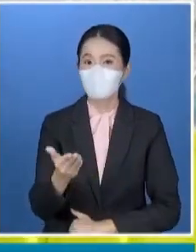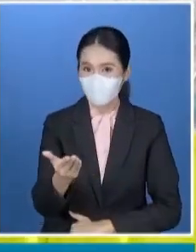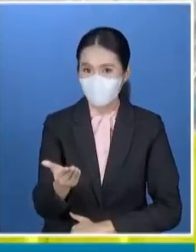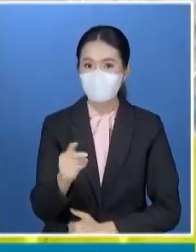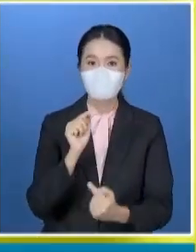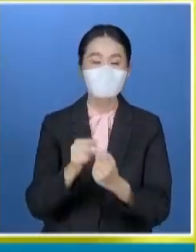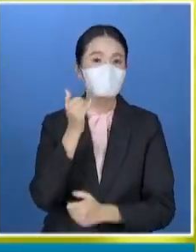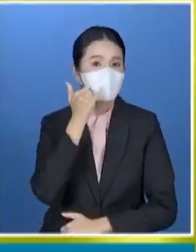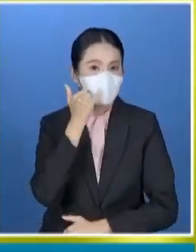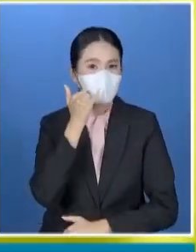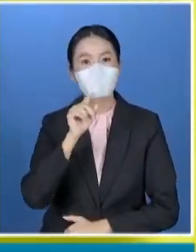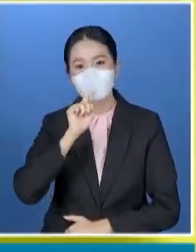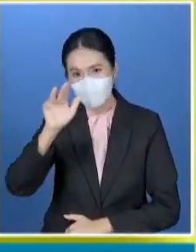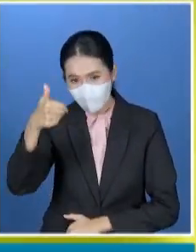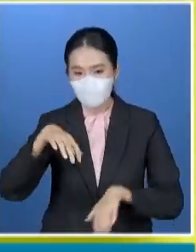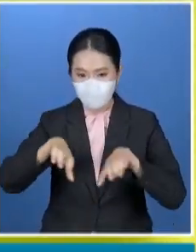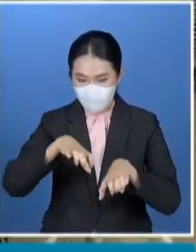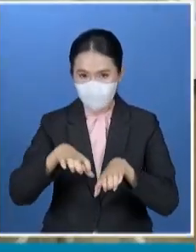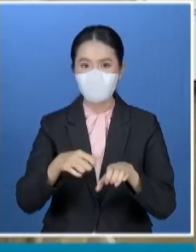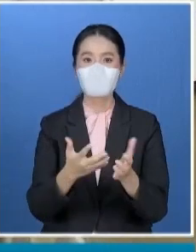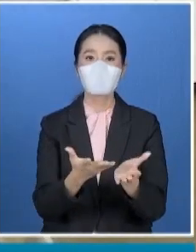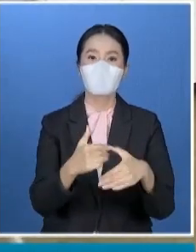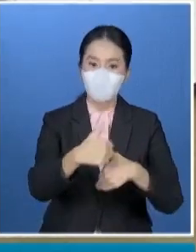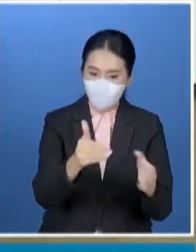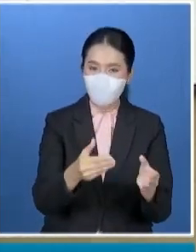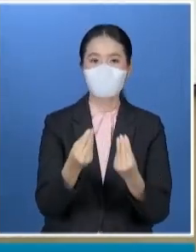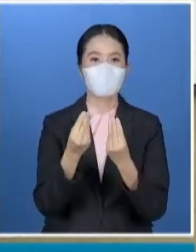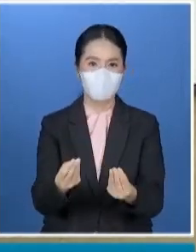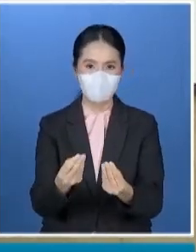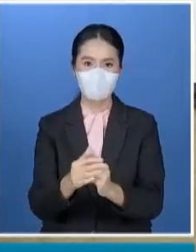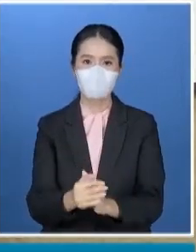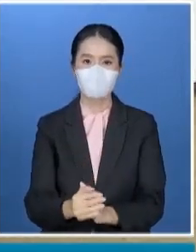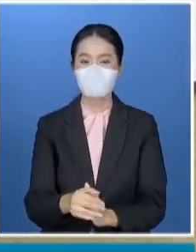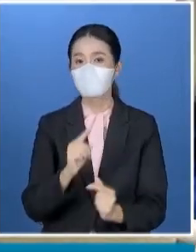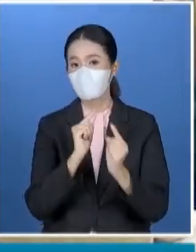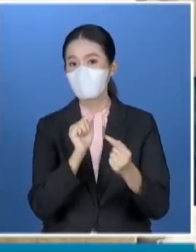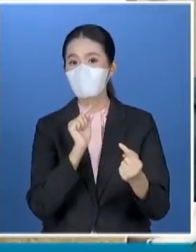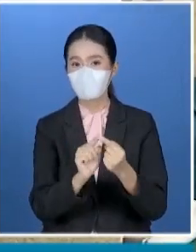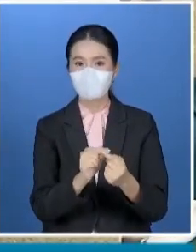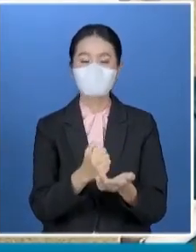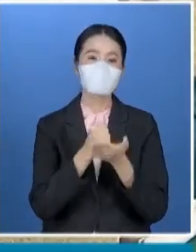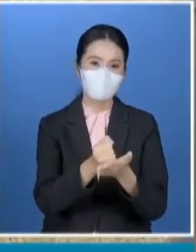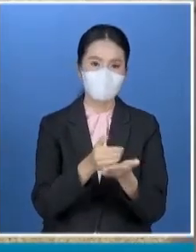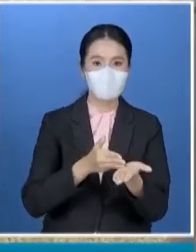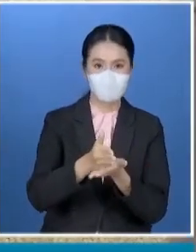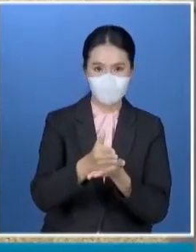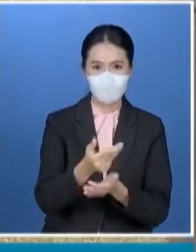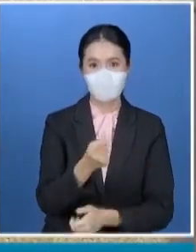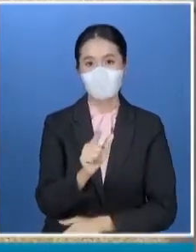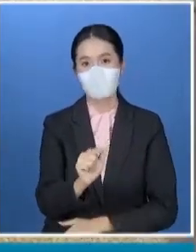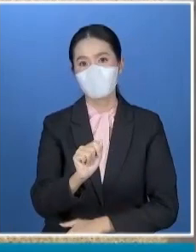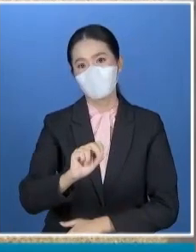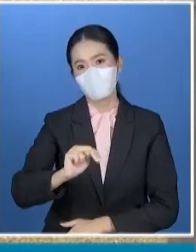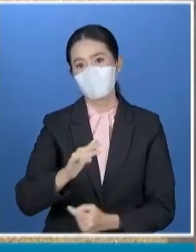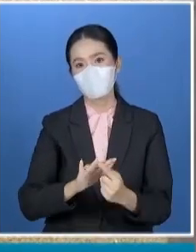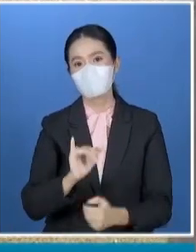ให้ติดต่อมาก่อนเจ้าหน้าที่จะได้จัดเตรียมสถานที่ให้อย่างวันนี้น้องออนไปพูดคุยกับทางด้านของผู้ช่วยผอ.เขตคลองเตยนะคะนาง